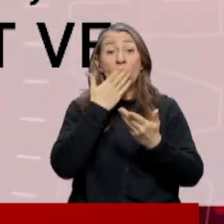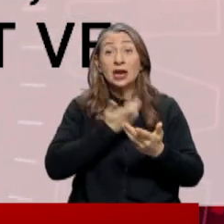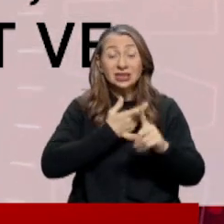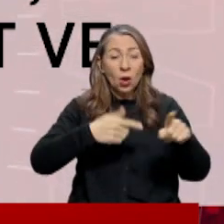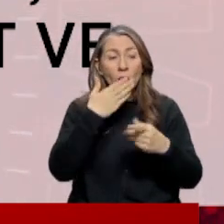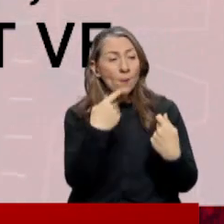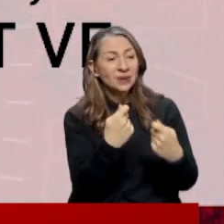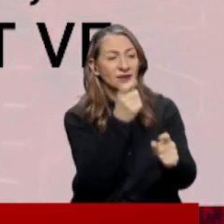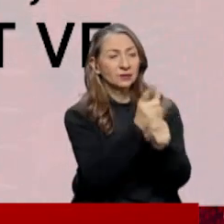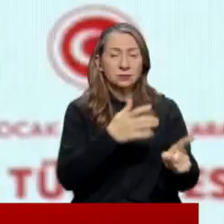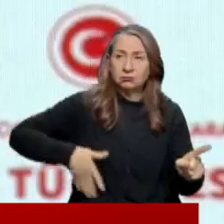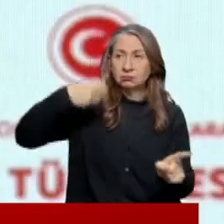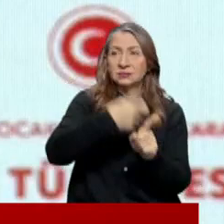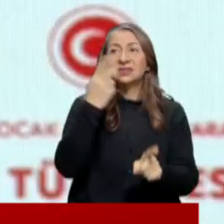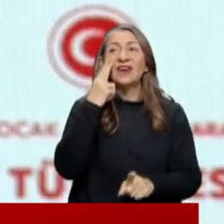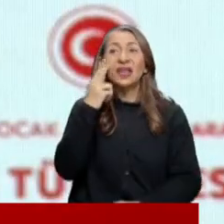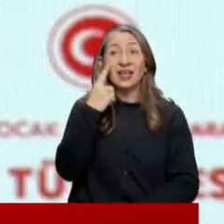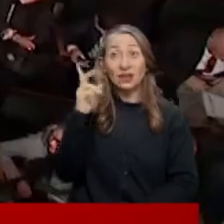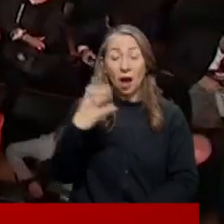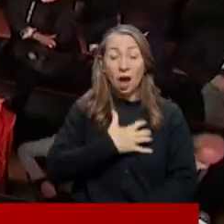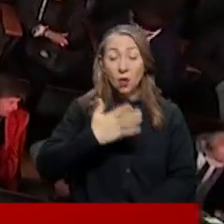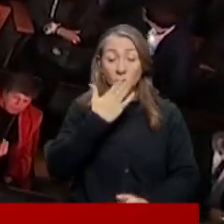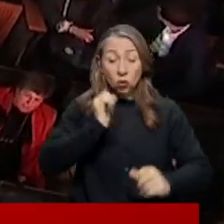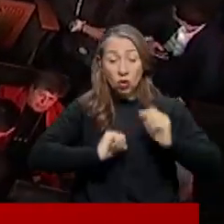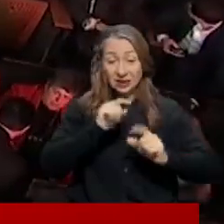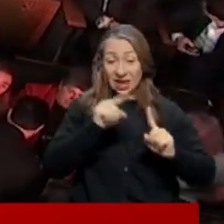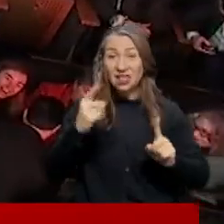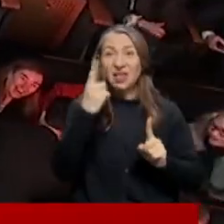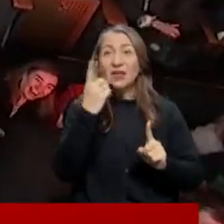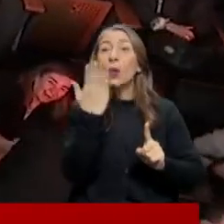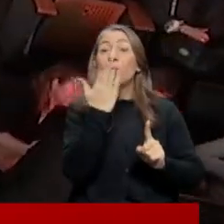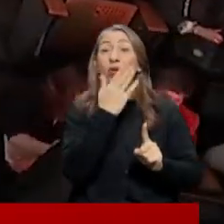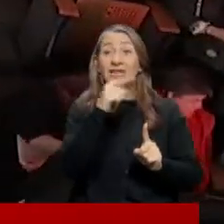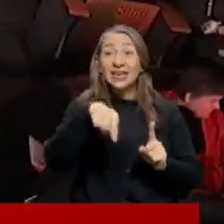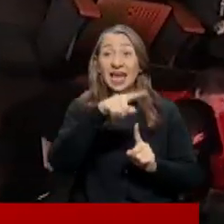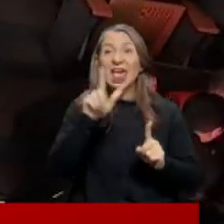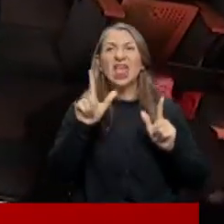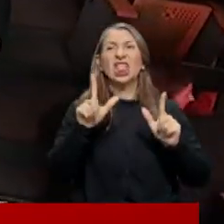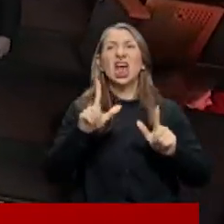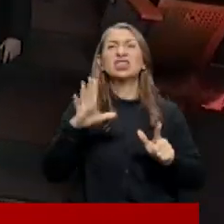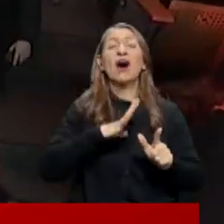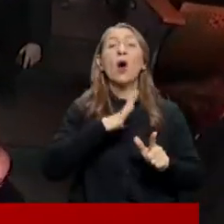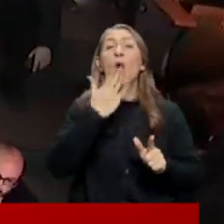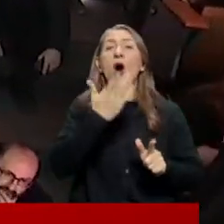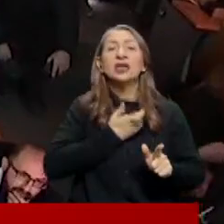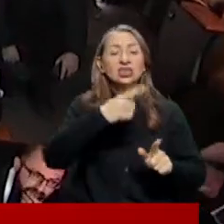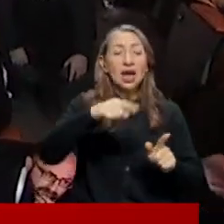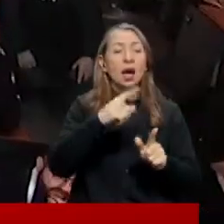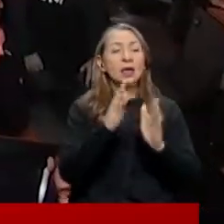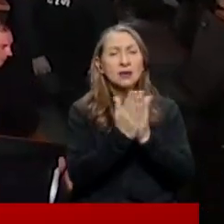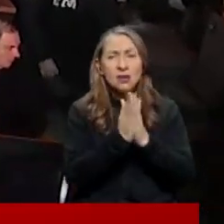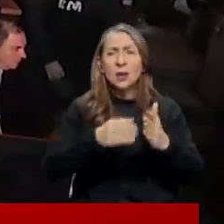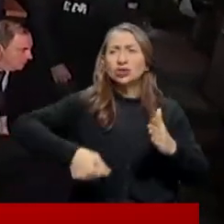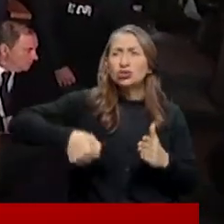okul masraflarının karşılanması. Anaokulundan üniversiteye kadar devlet okullarındaki ihtiyaç sahibi öğrencilerin